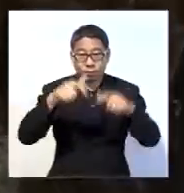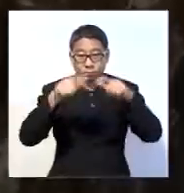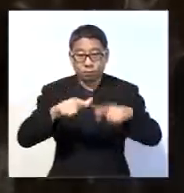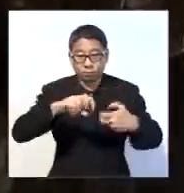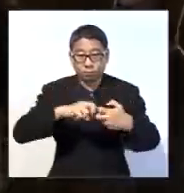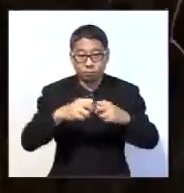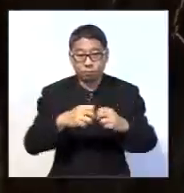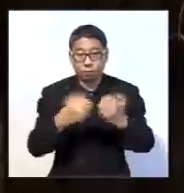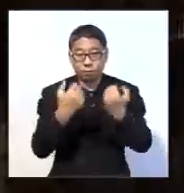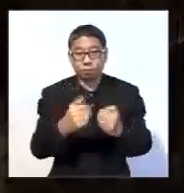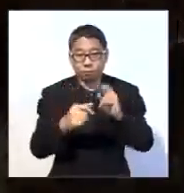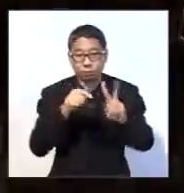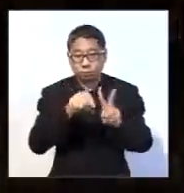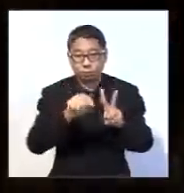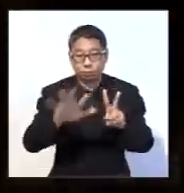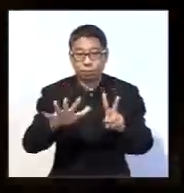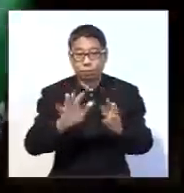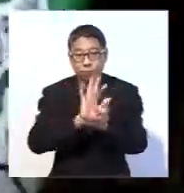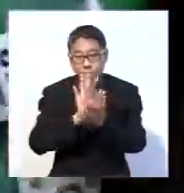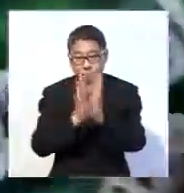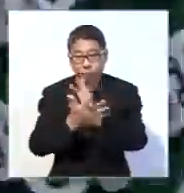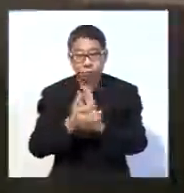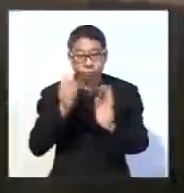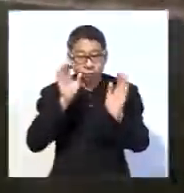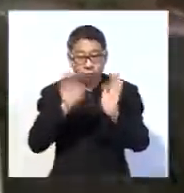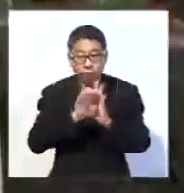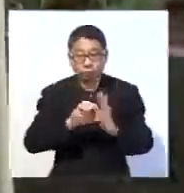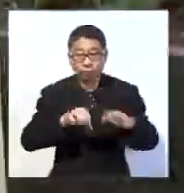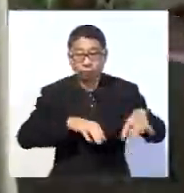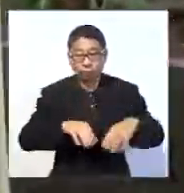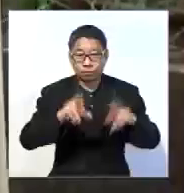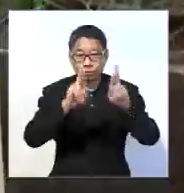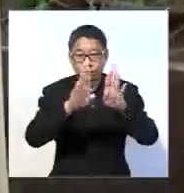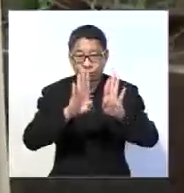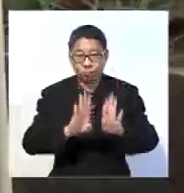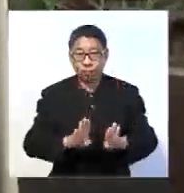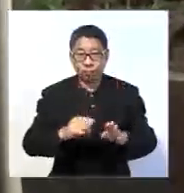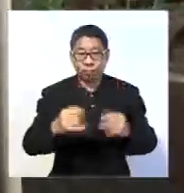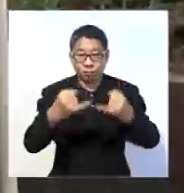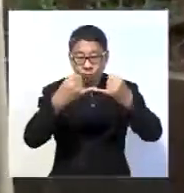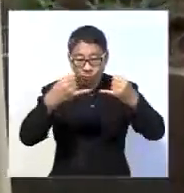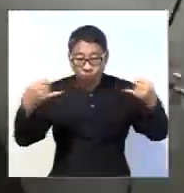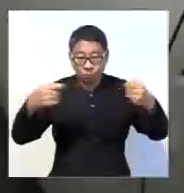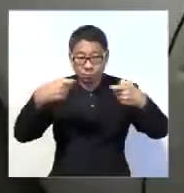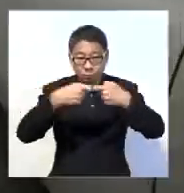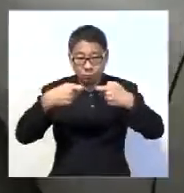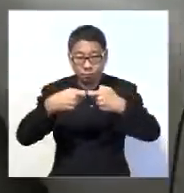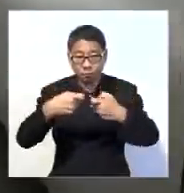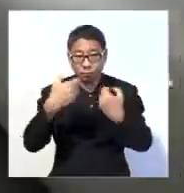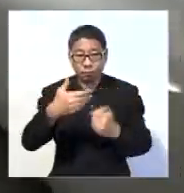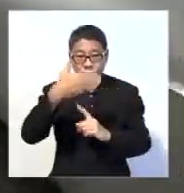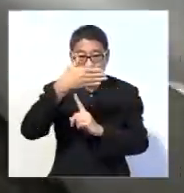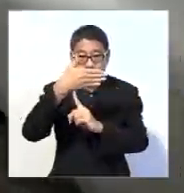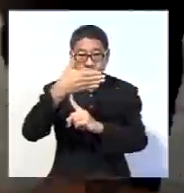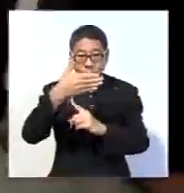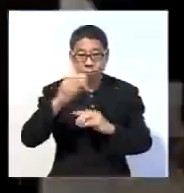PM 2.5 ด้วยการช่วยกันปรับปรุงภูมิทัศน์จัดระเบียบสายไฟฟ้าสายสื่อสารต่างๆพร้อมทั้งปลดป้ายโ